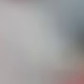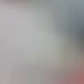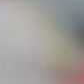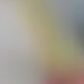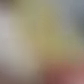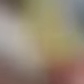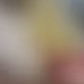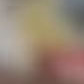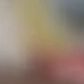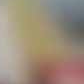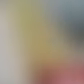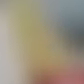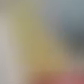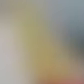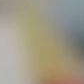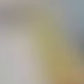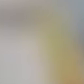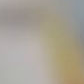Pasensya na.